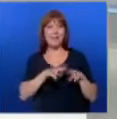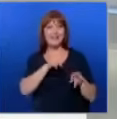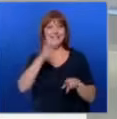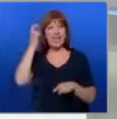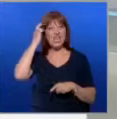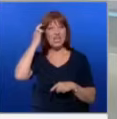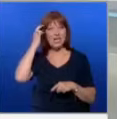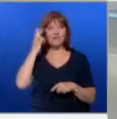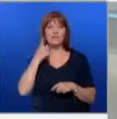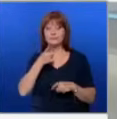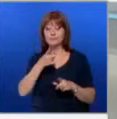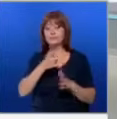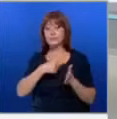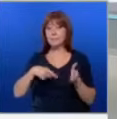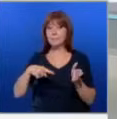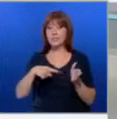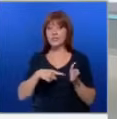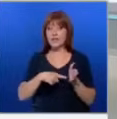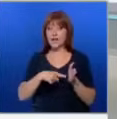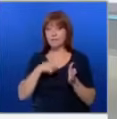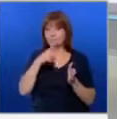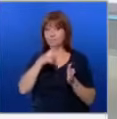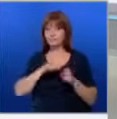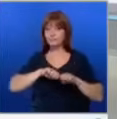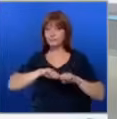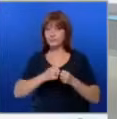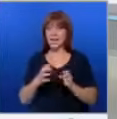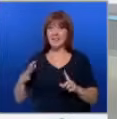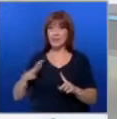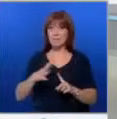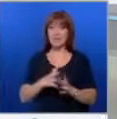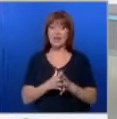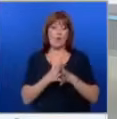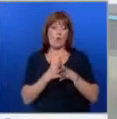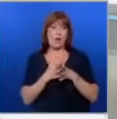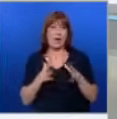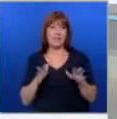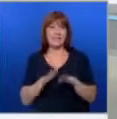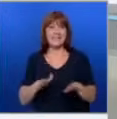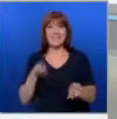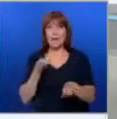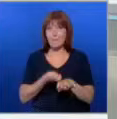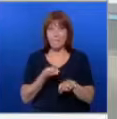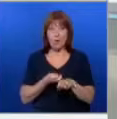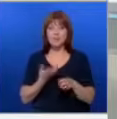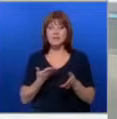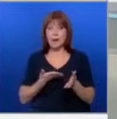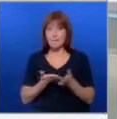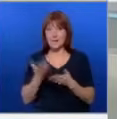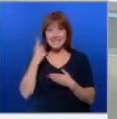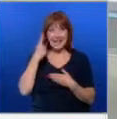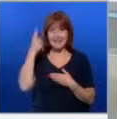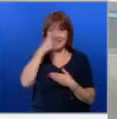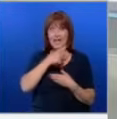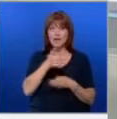стана мишена на масирани руски удари в Украина. Нападението срещу най-голямото педиатрично здравно заведение стана посред бял ден,